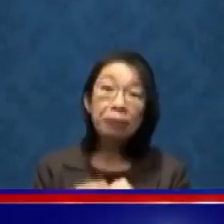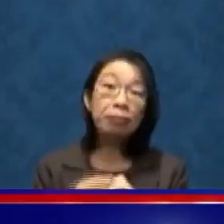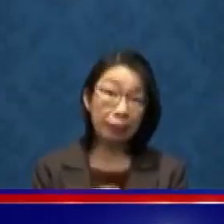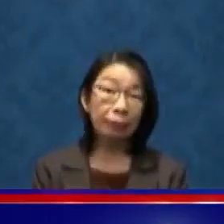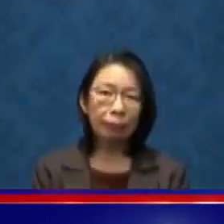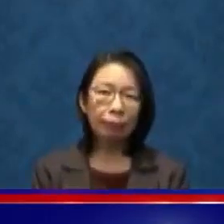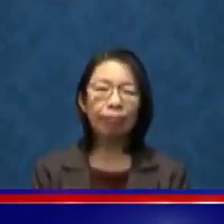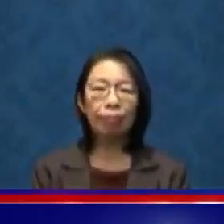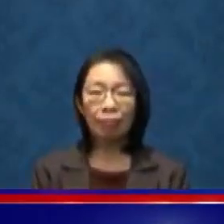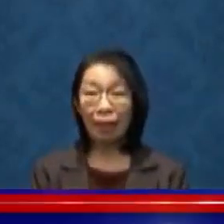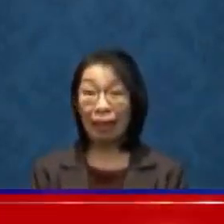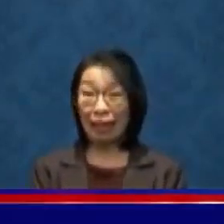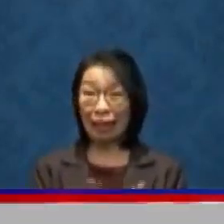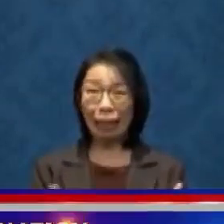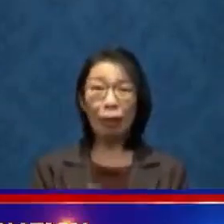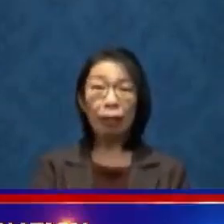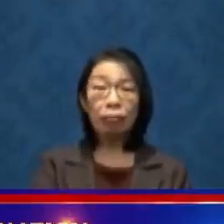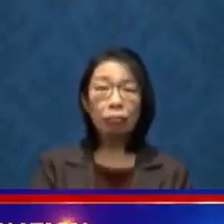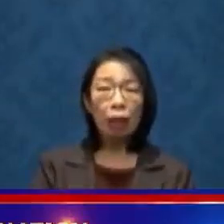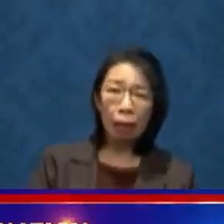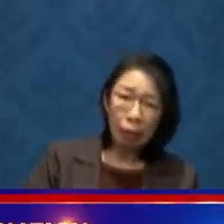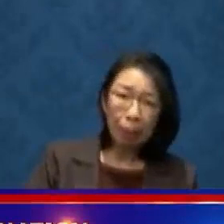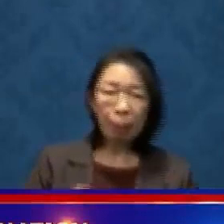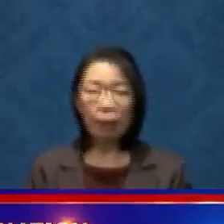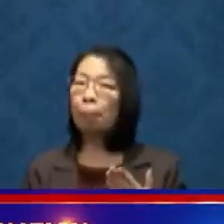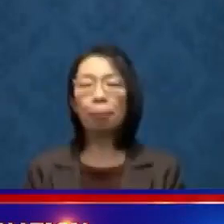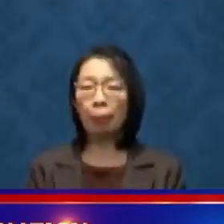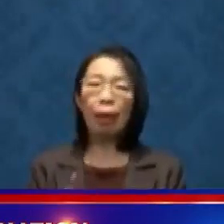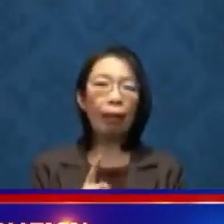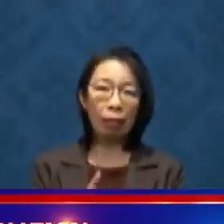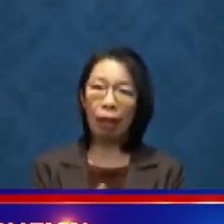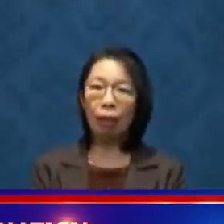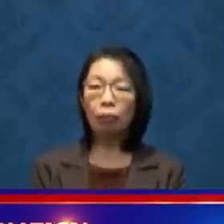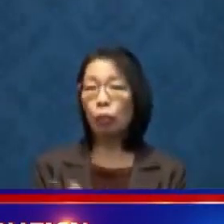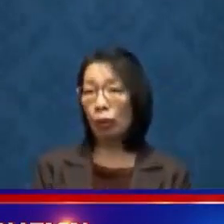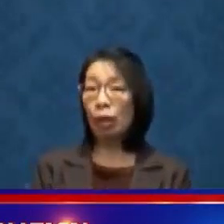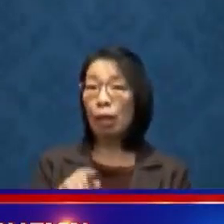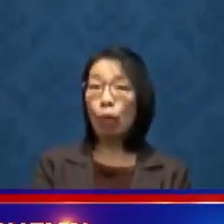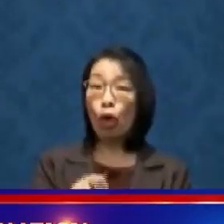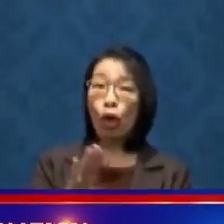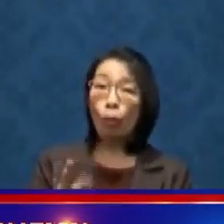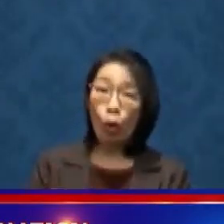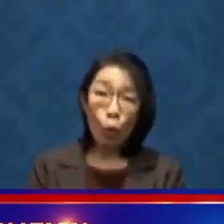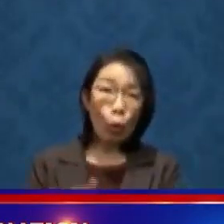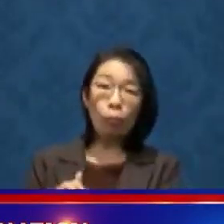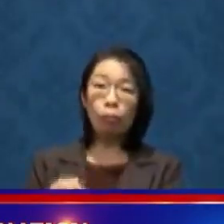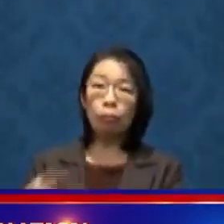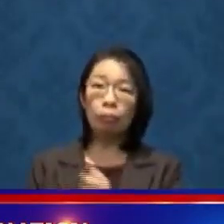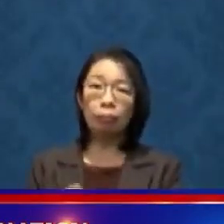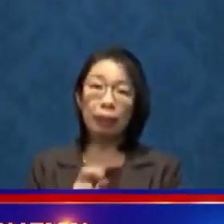เห็นด้วยหรือไม่เห็นด้วยของผมผมก็ต้องยอมรับเพราะได้ออกเป็นพรบอุ้มหายเมื่อปี 2565